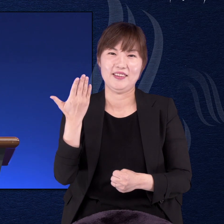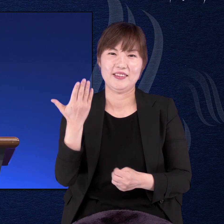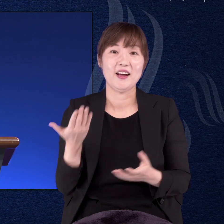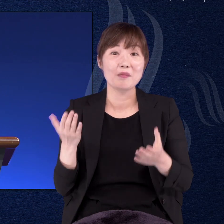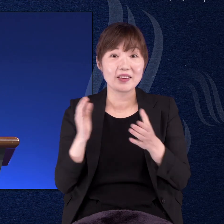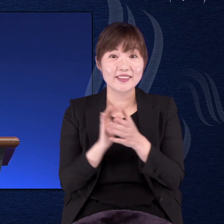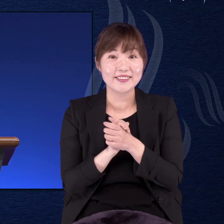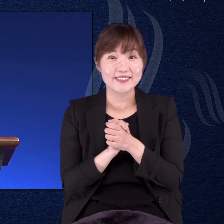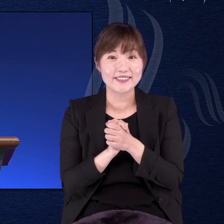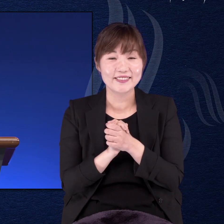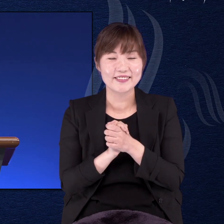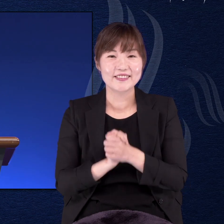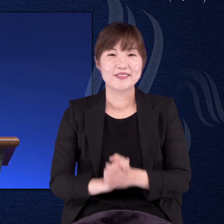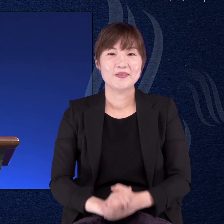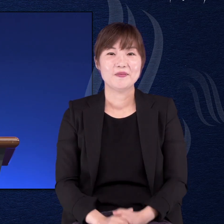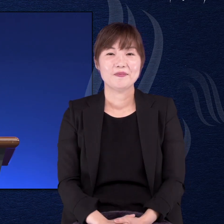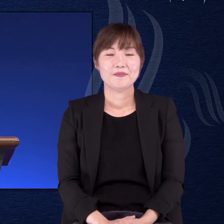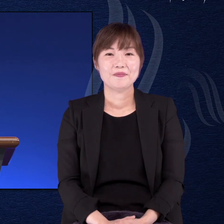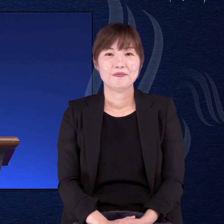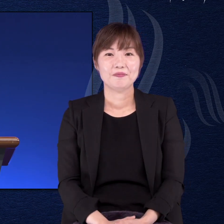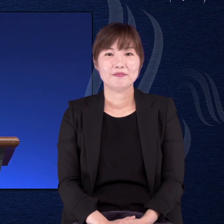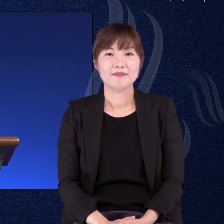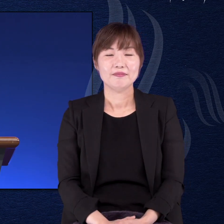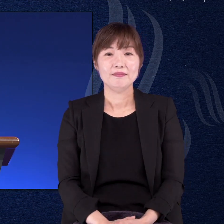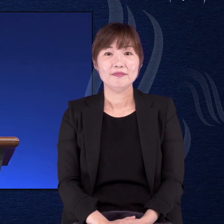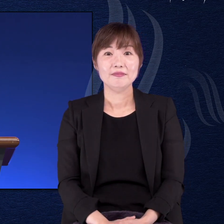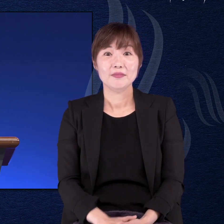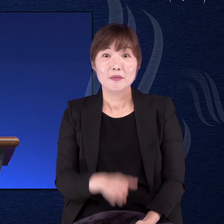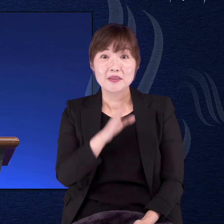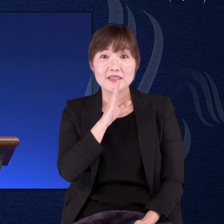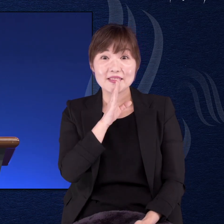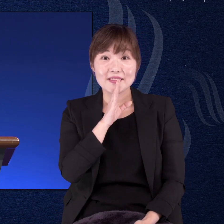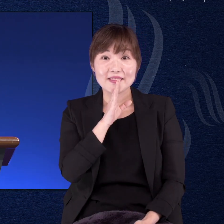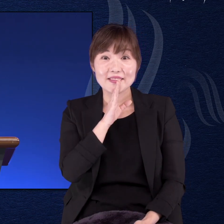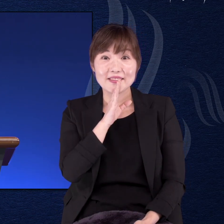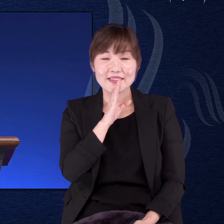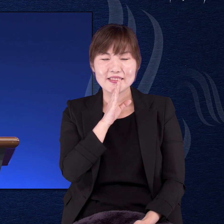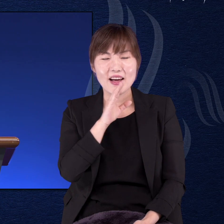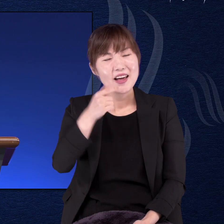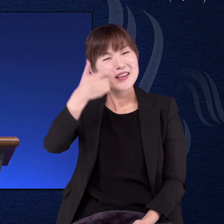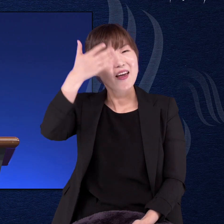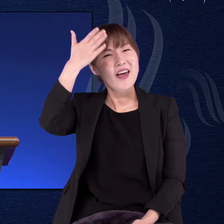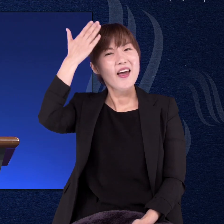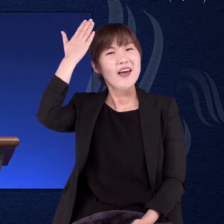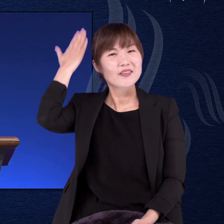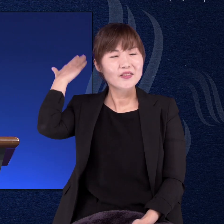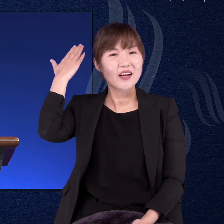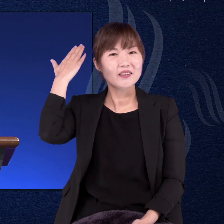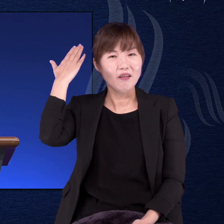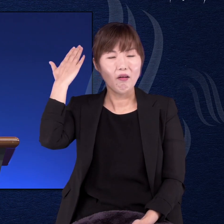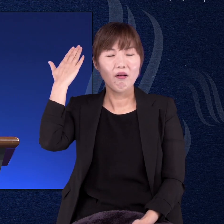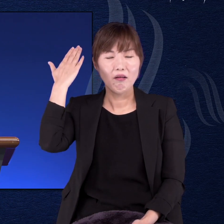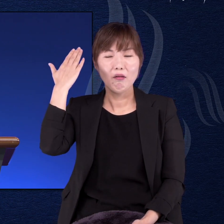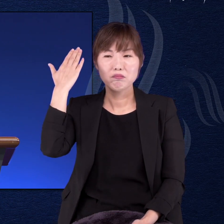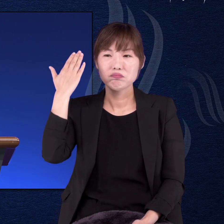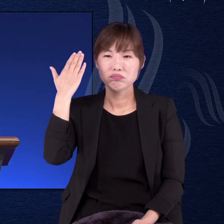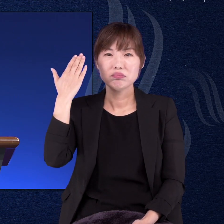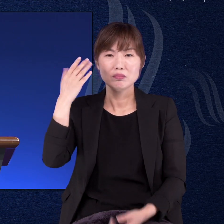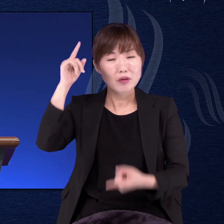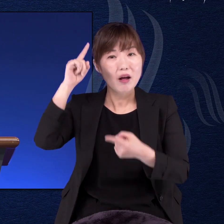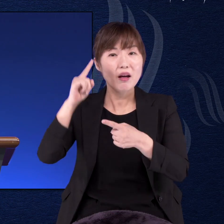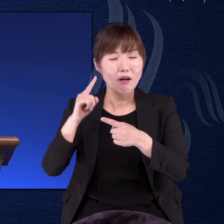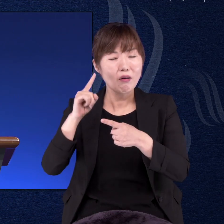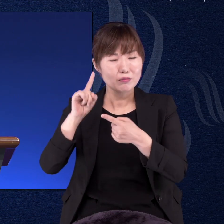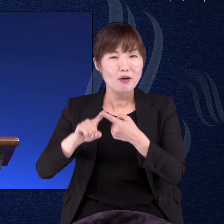생각을 하거든요. 그렇지 않나요? 그게 예전에는 당연한 건 줄 알았는데 제가 이렇게 어미가